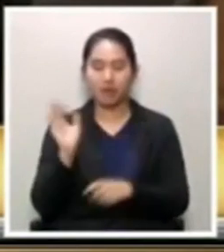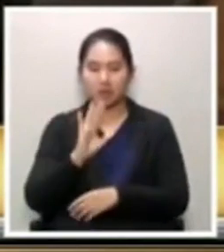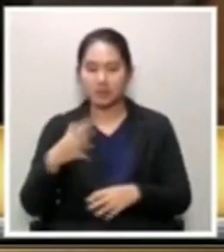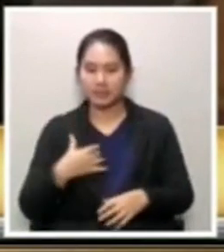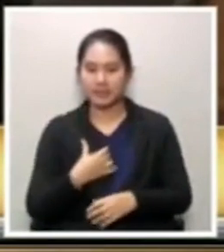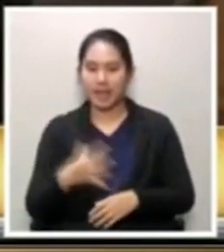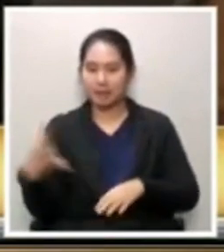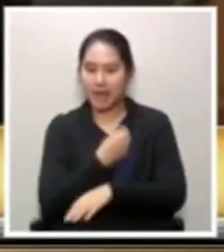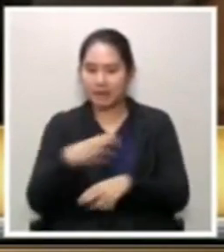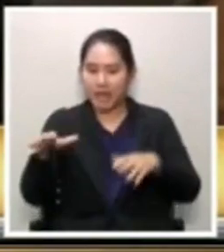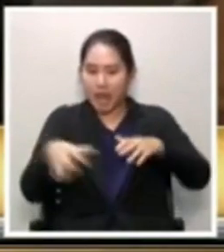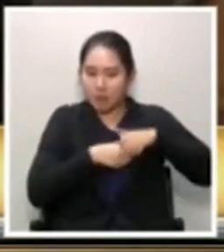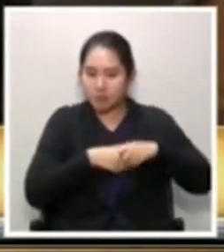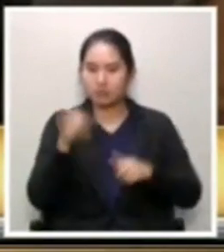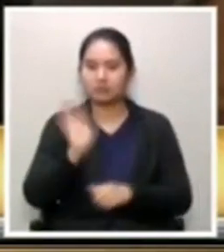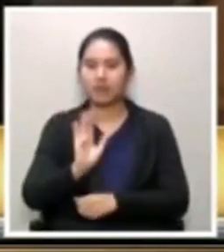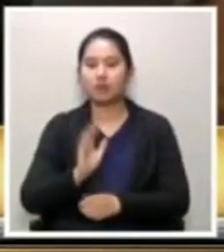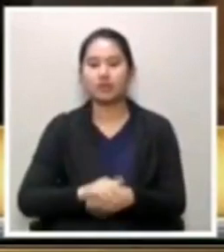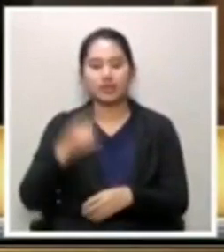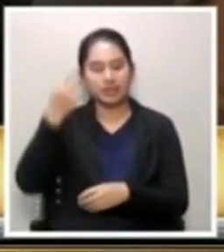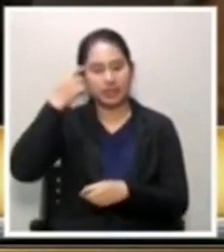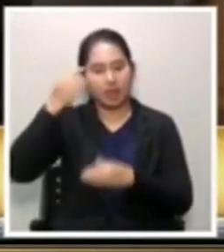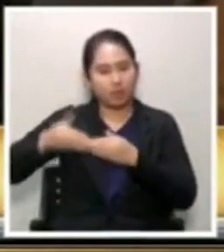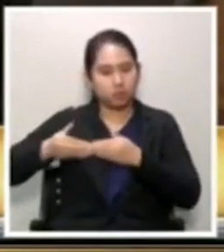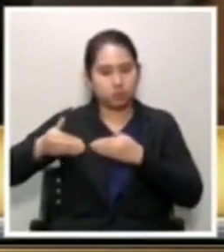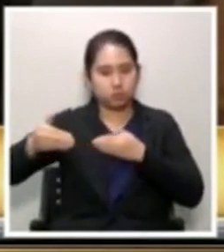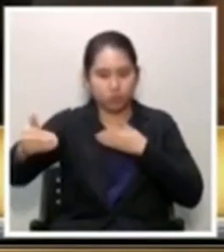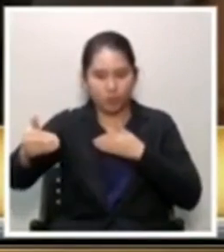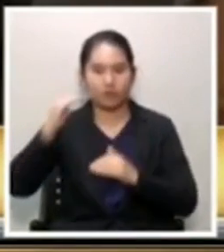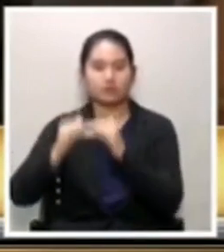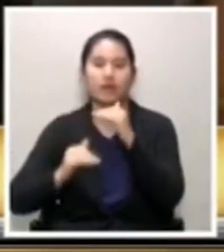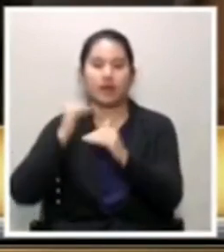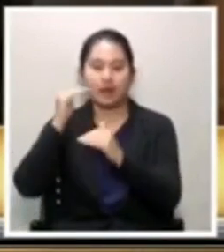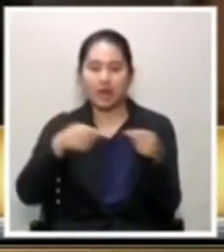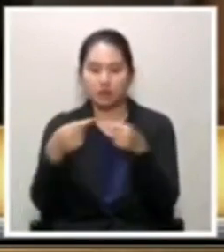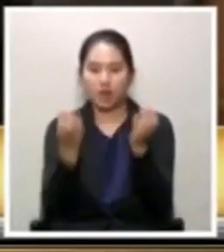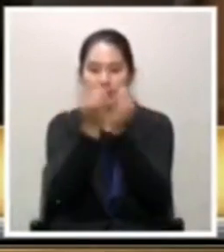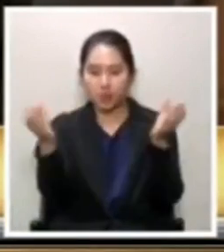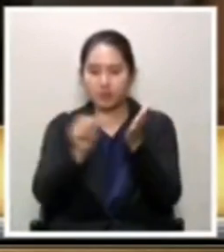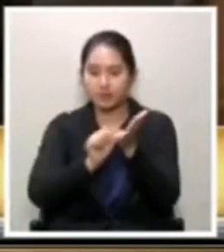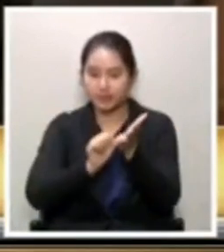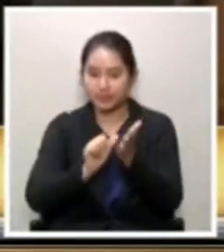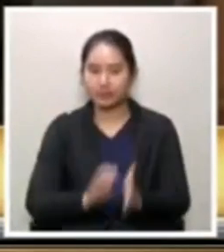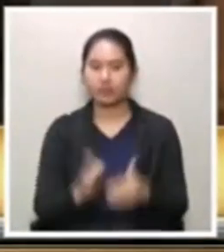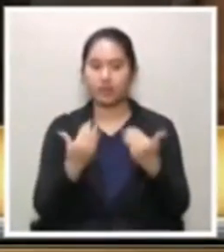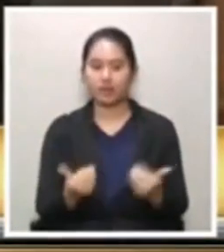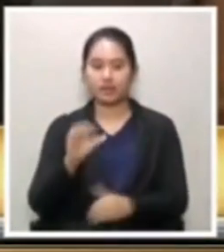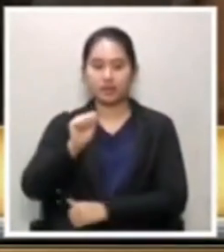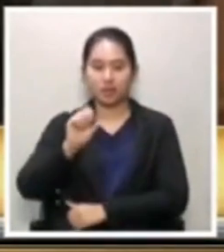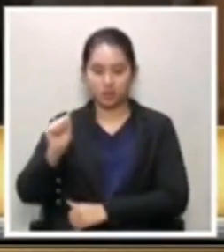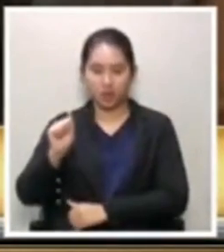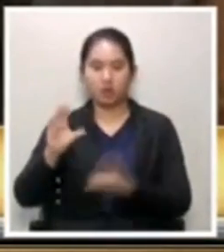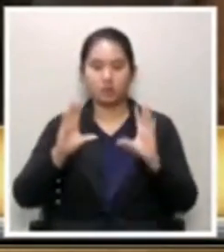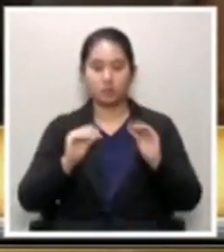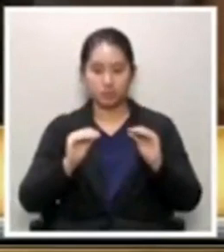าจคิดยาวๆอย่าคิดสั้นๆเดินหน้าเข้ามาสู่การแก้รัฐธรรมนูญด้วยกันนะครับสภาผู้แทนราษฎรเรามีภาร